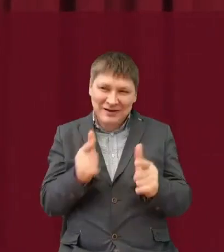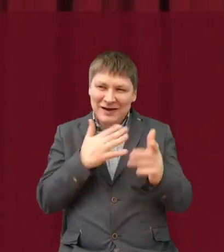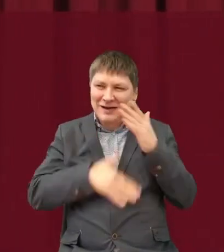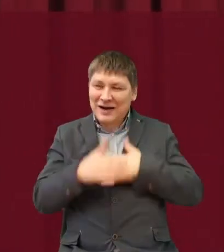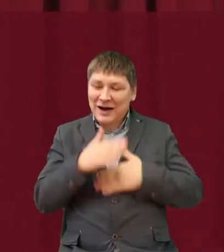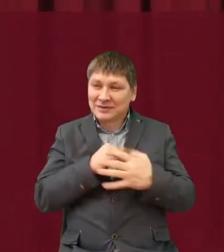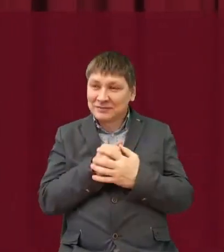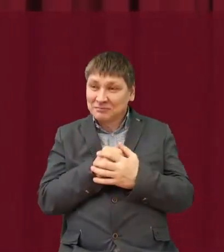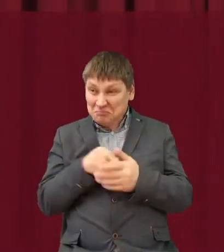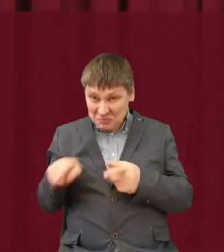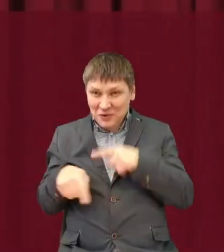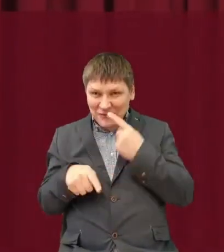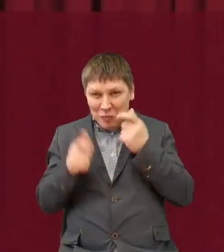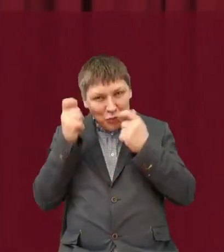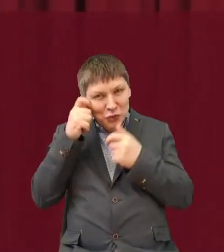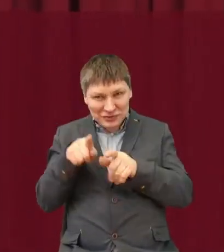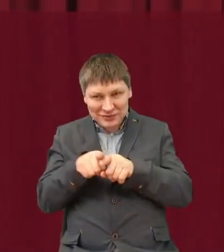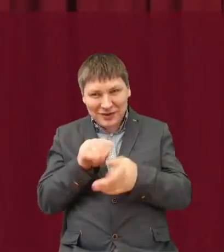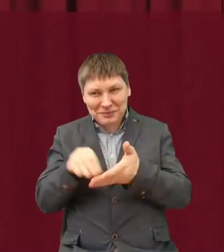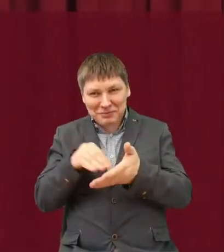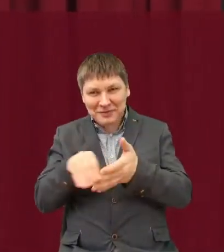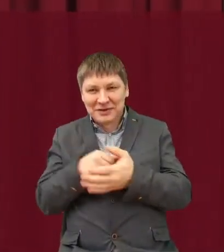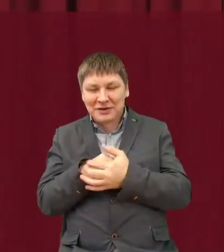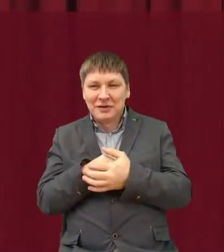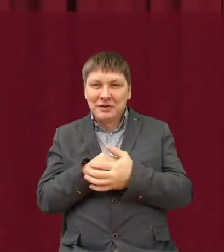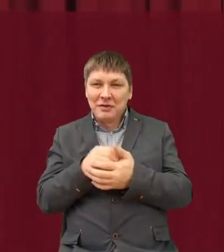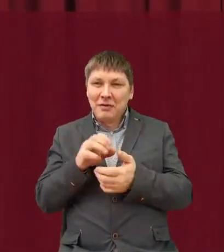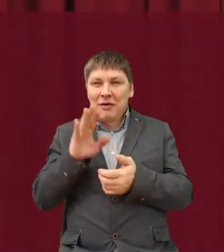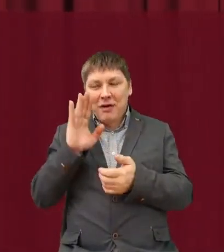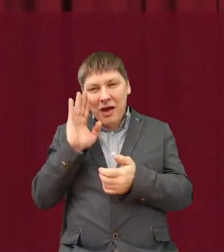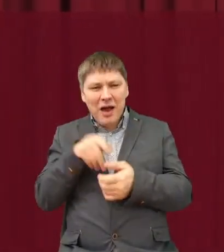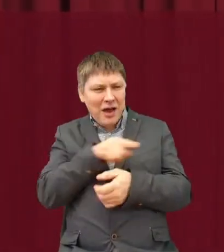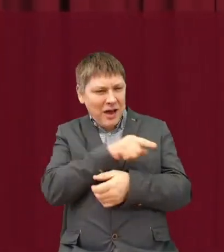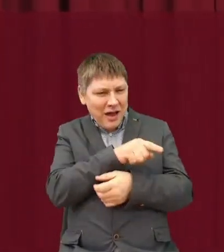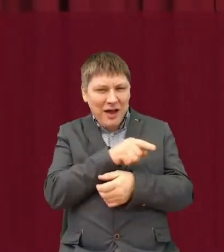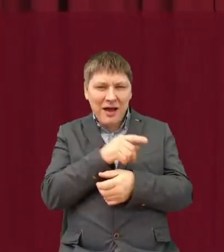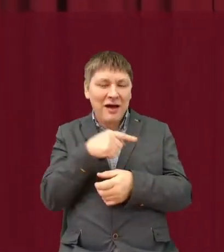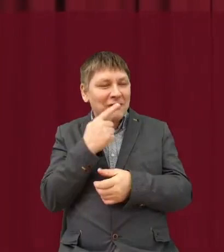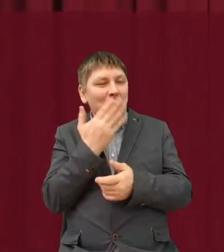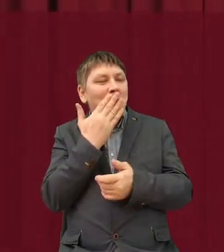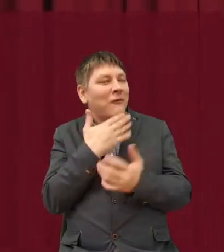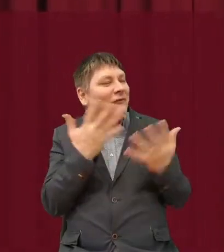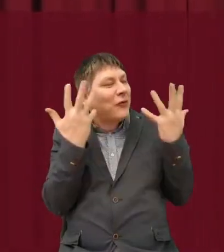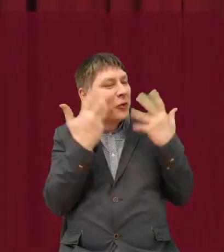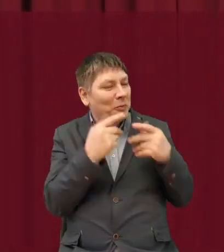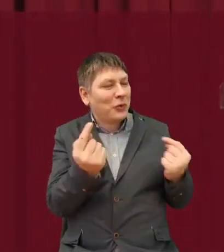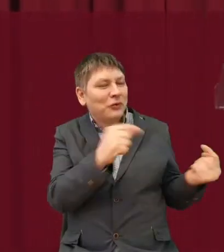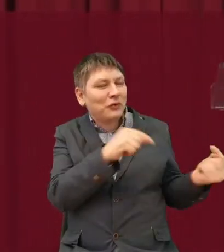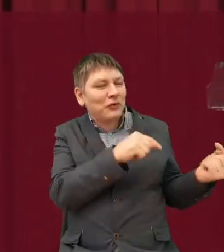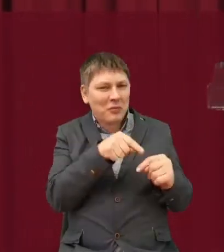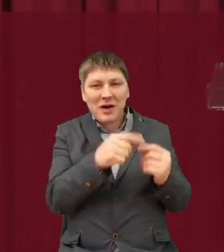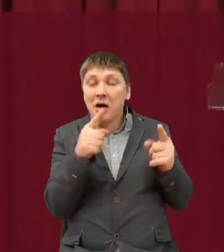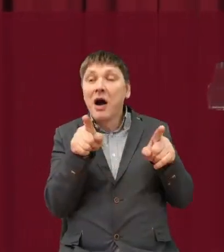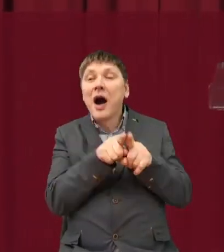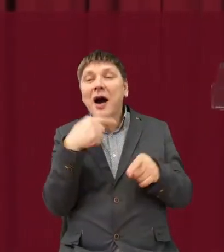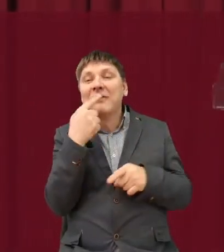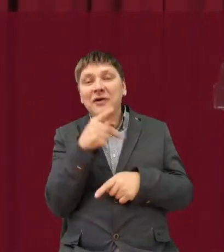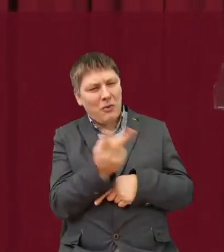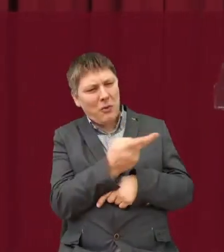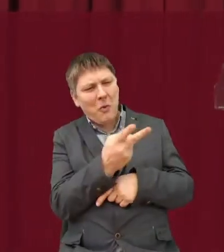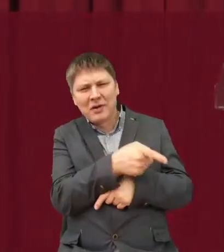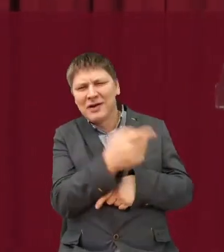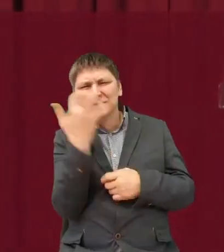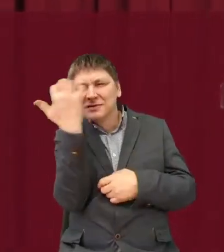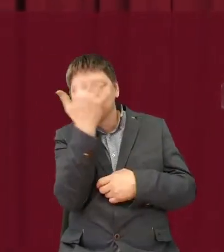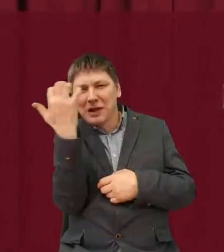фраза которую кто-то сказал говоря влюбленные говорят а и у них слепая неделя А эти влюбленные они так хорошо Видят друг